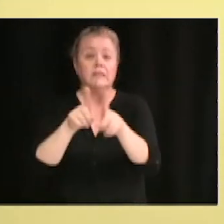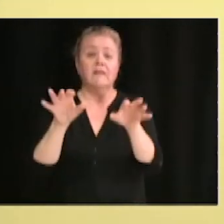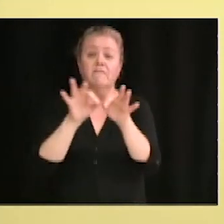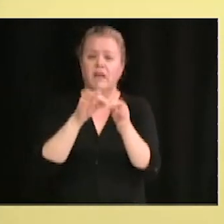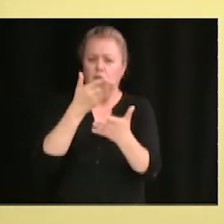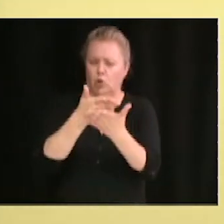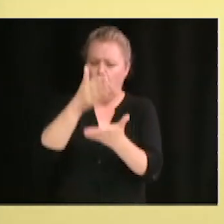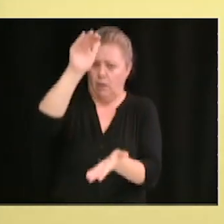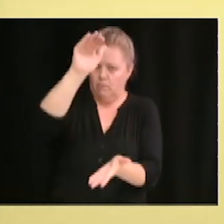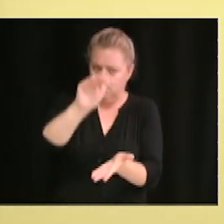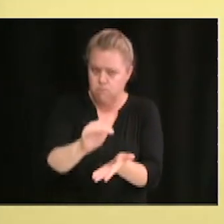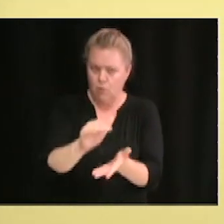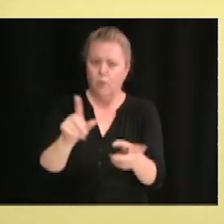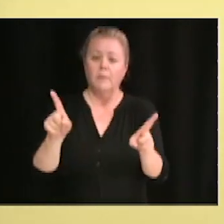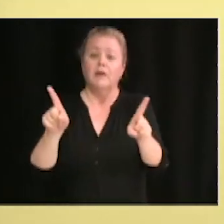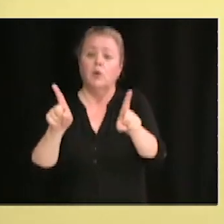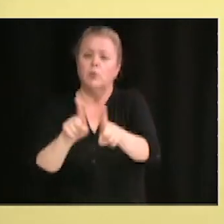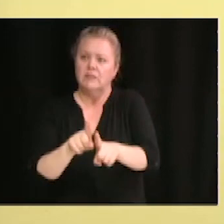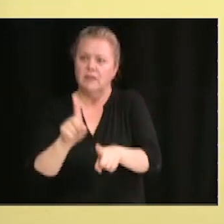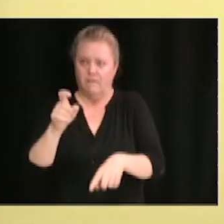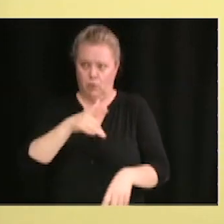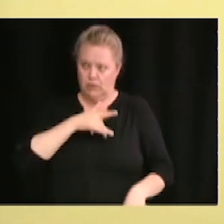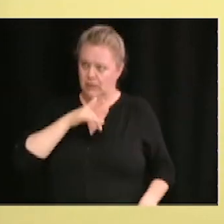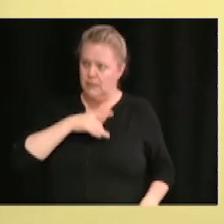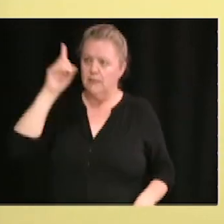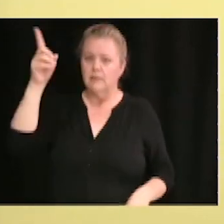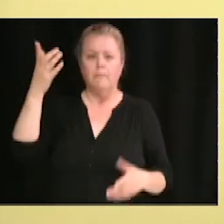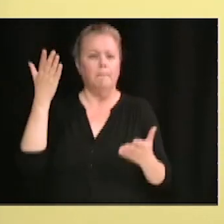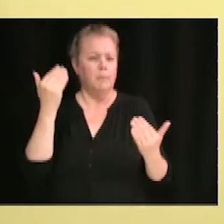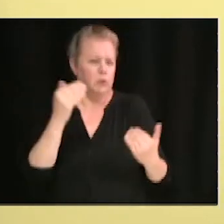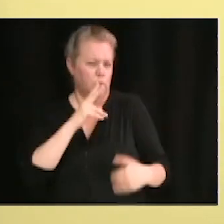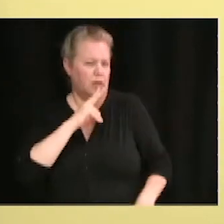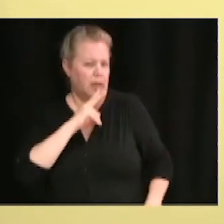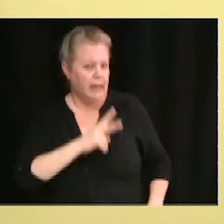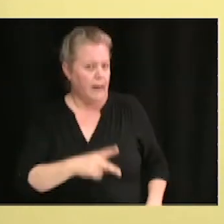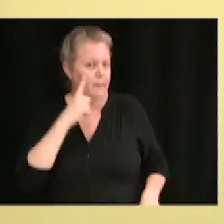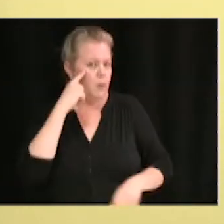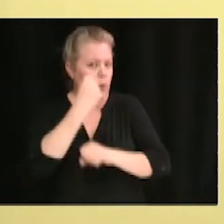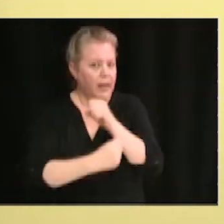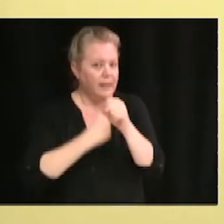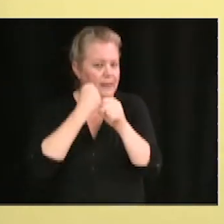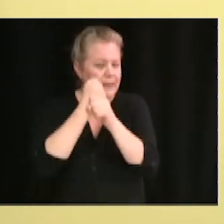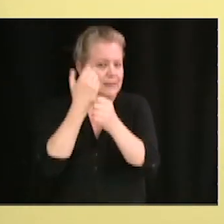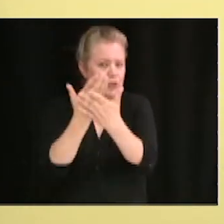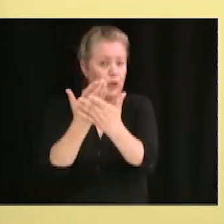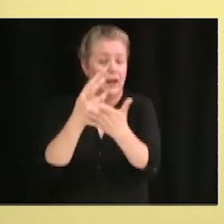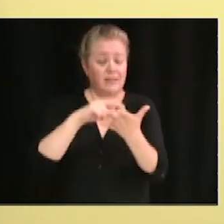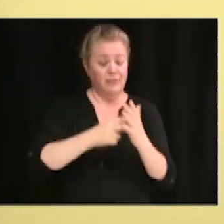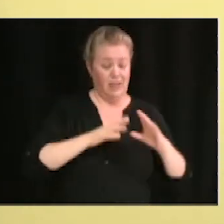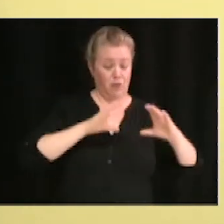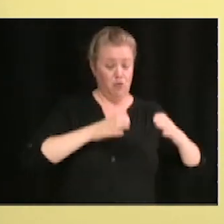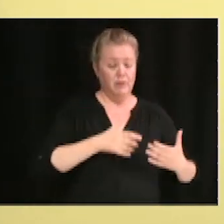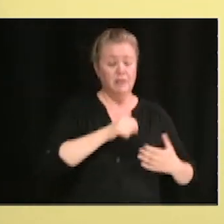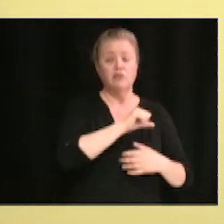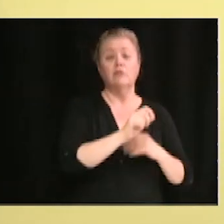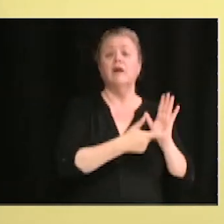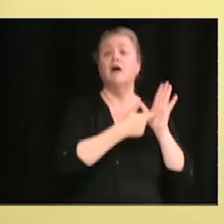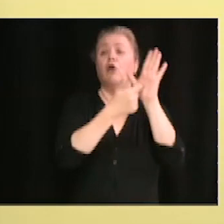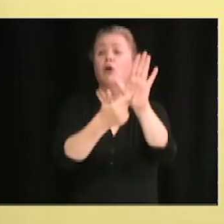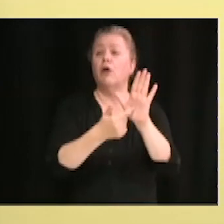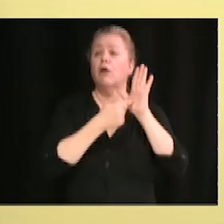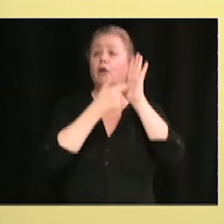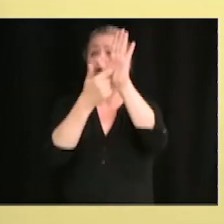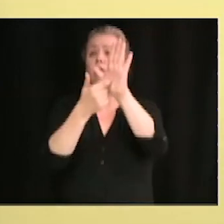réels de matériel pour l'année scolaire. Ce comité,'est pas simplement borné à faire des représentations, il a voulu faire une